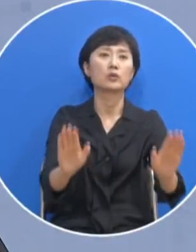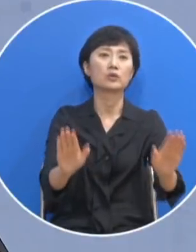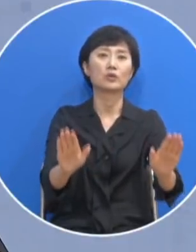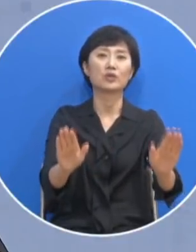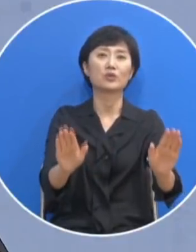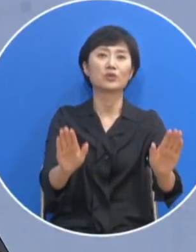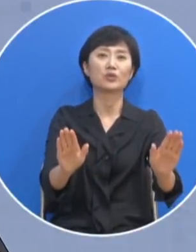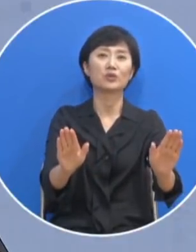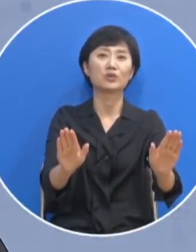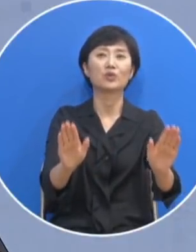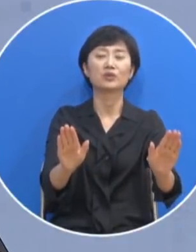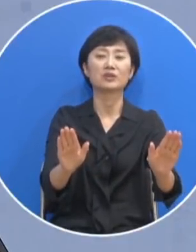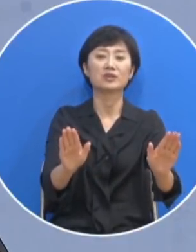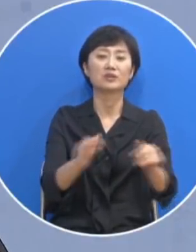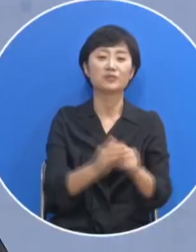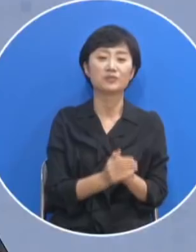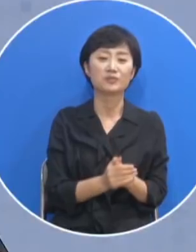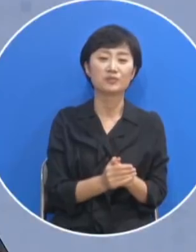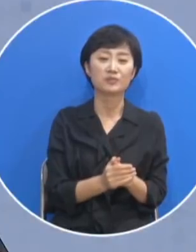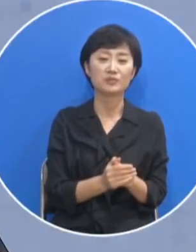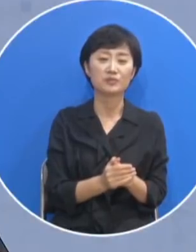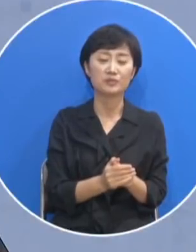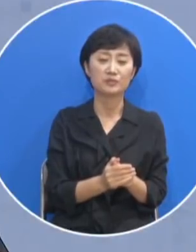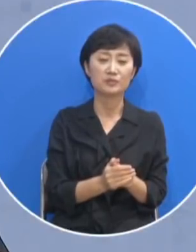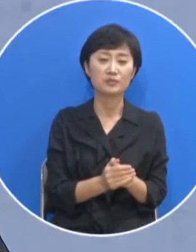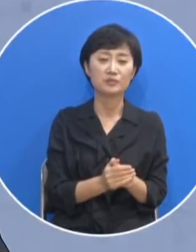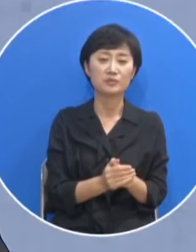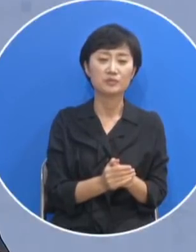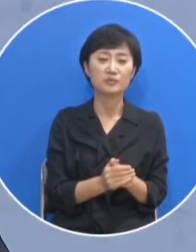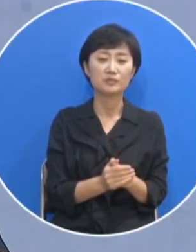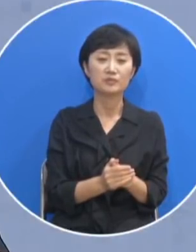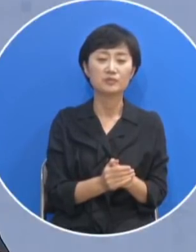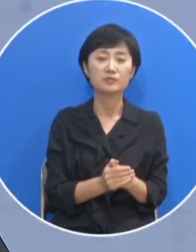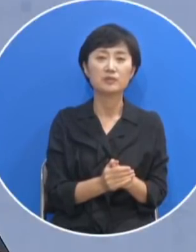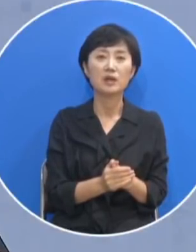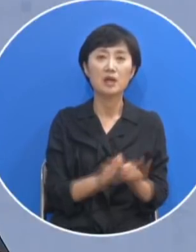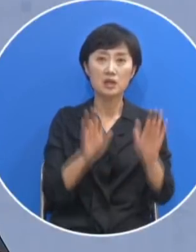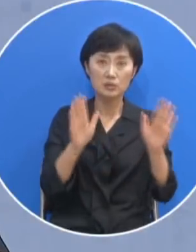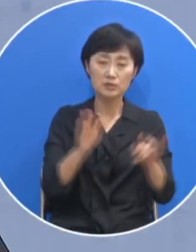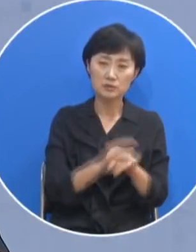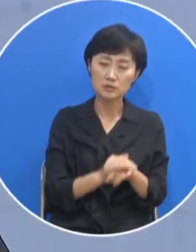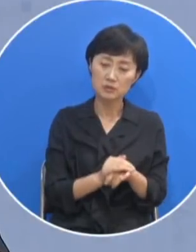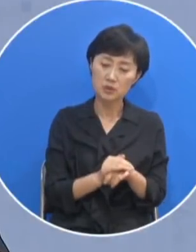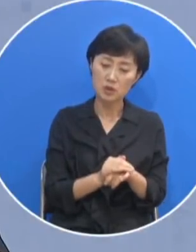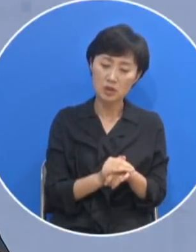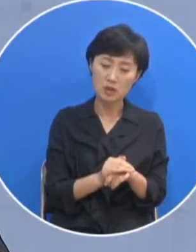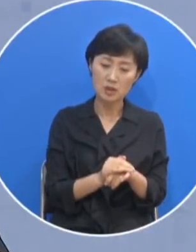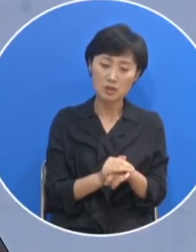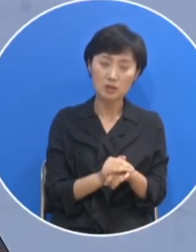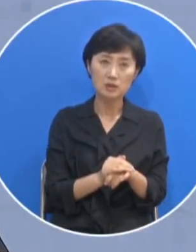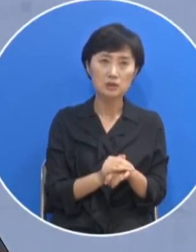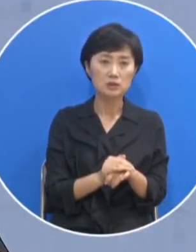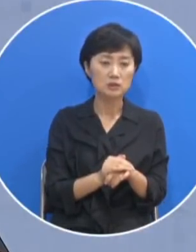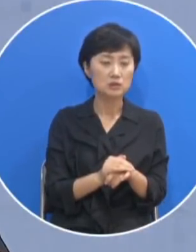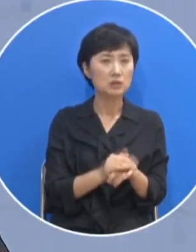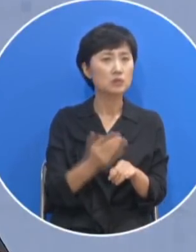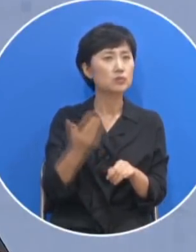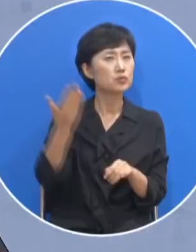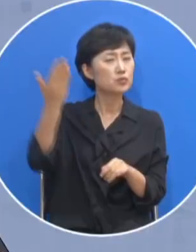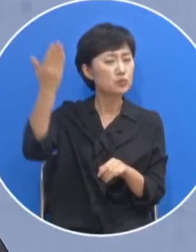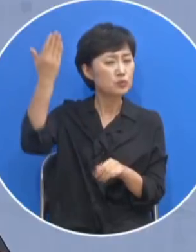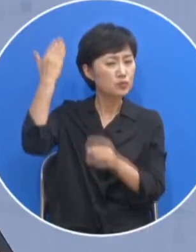1517년 쉬울 31일 언어입니다 마틴 루터가 그 허 손을 한겁니다